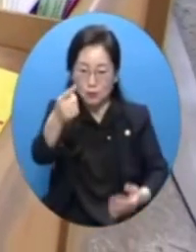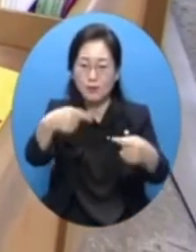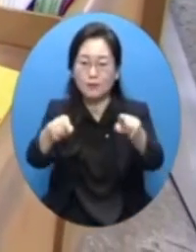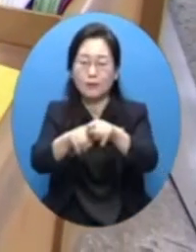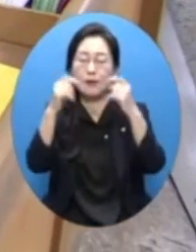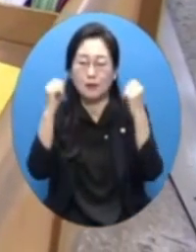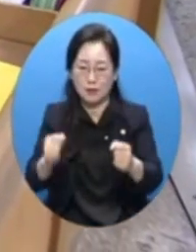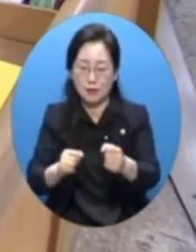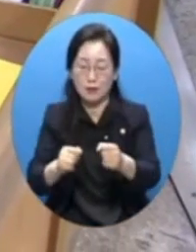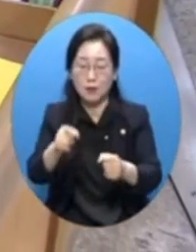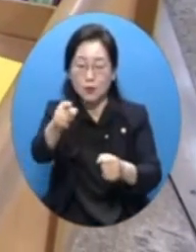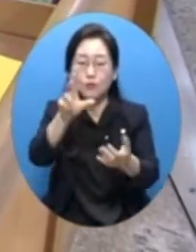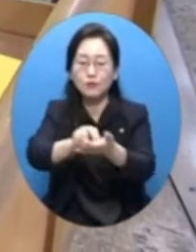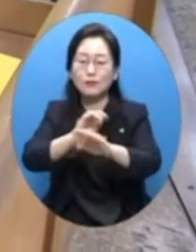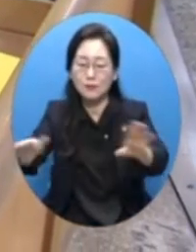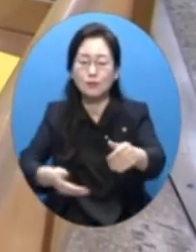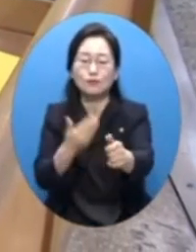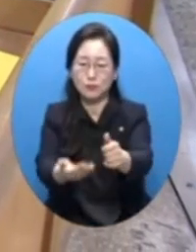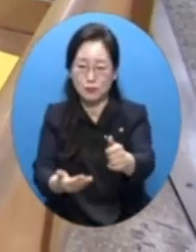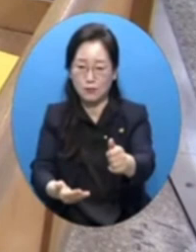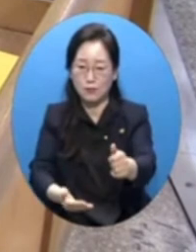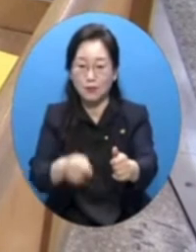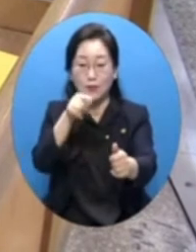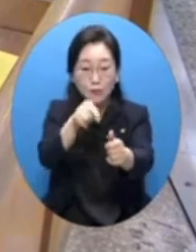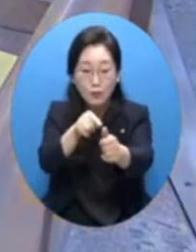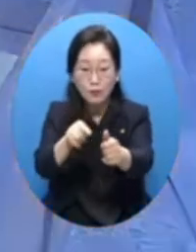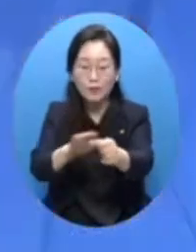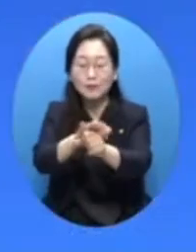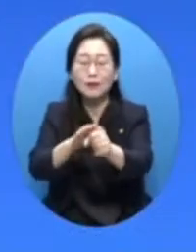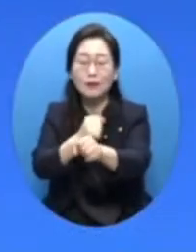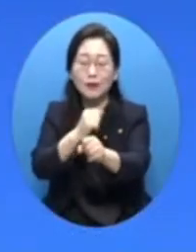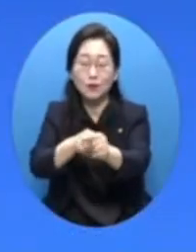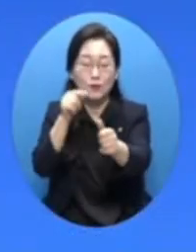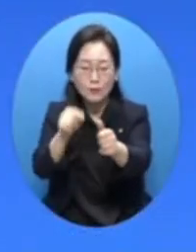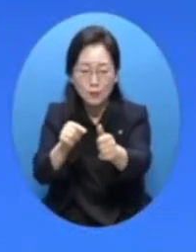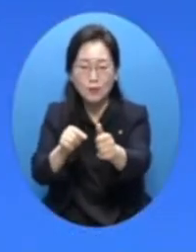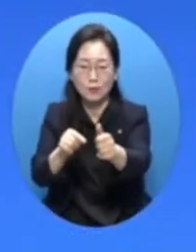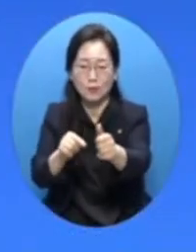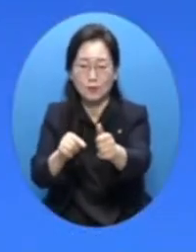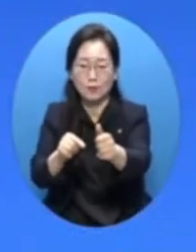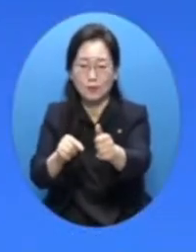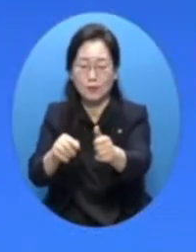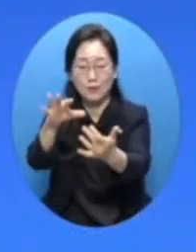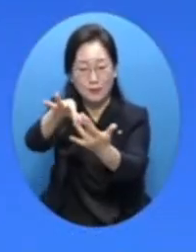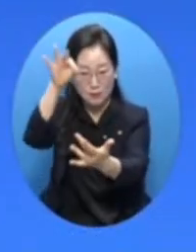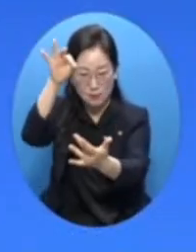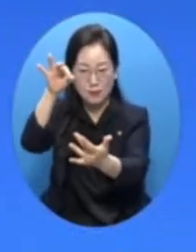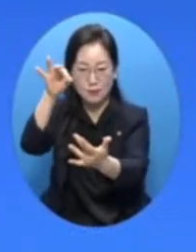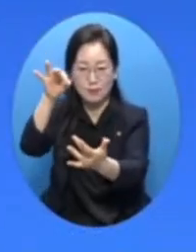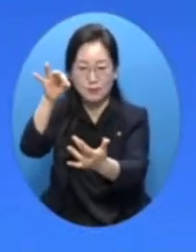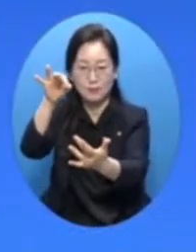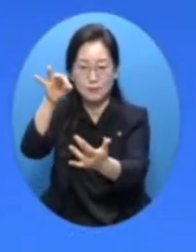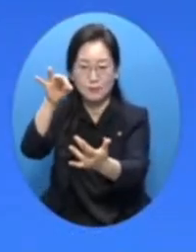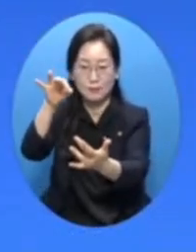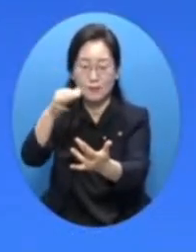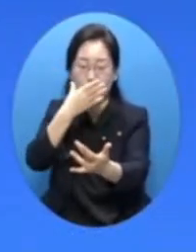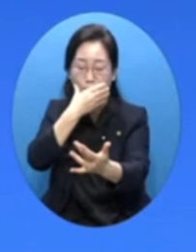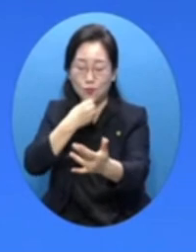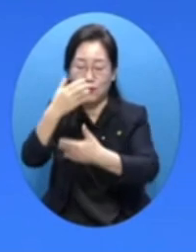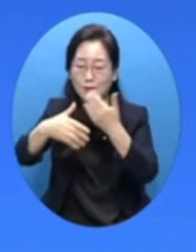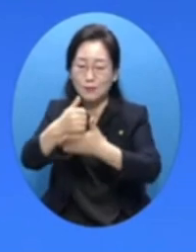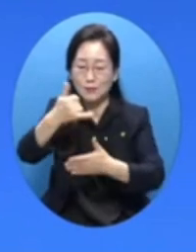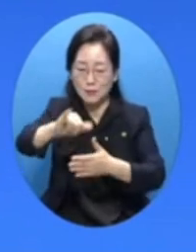할 것이라. 내가 너의 문제를 해결할 것이라. 내가 너를 사랑하고 내가 너를 택하여 복된 하나님의